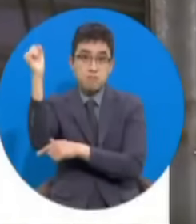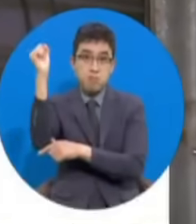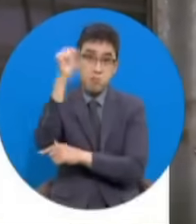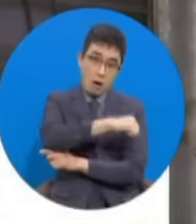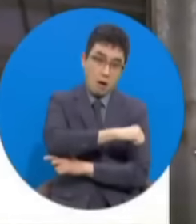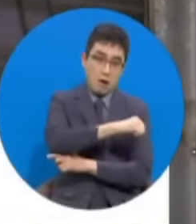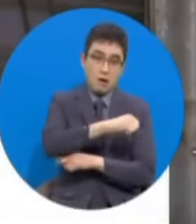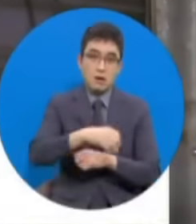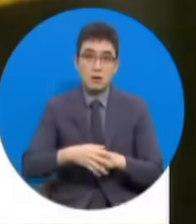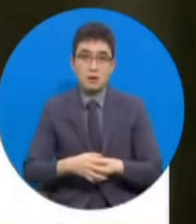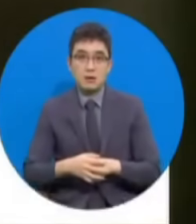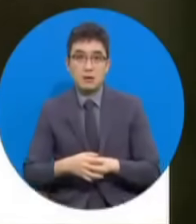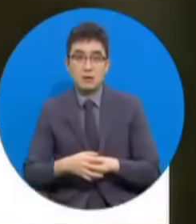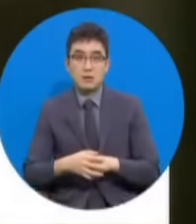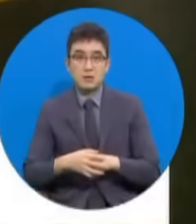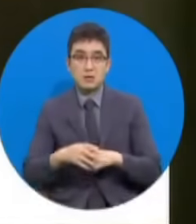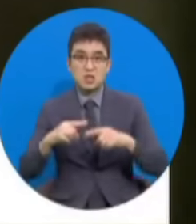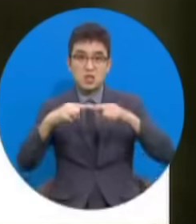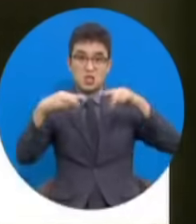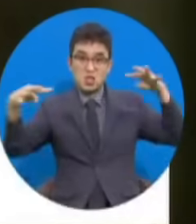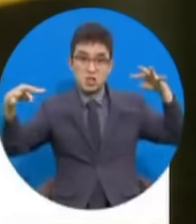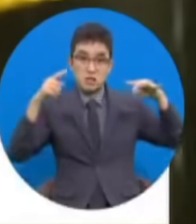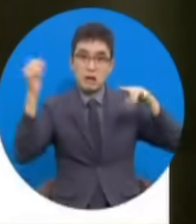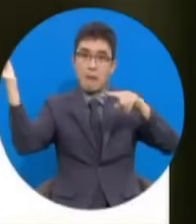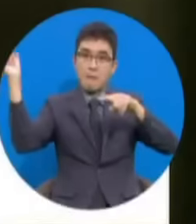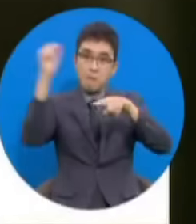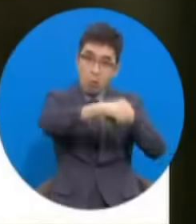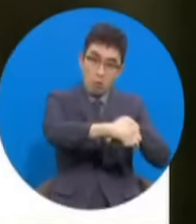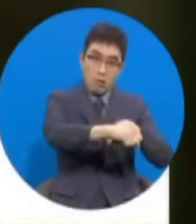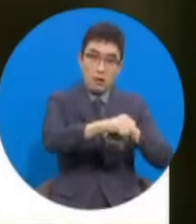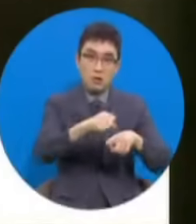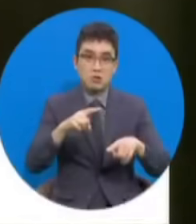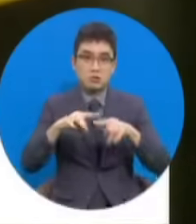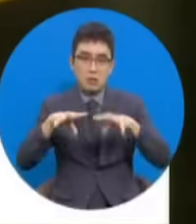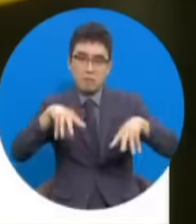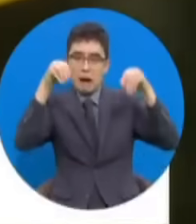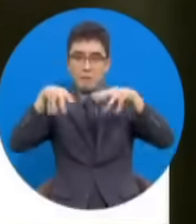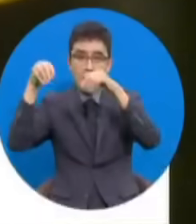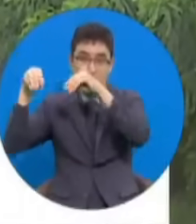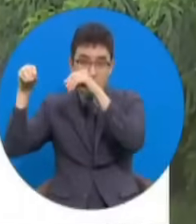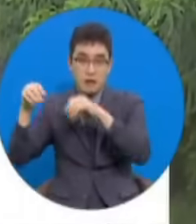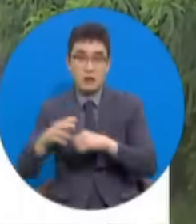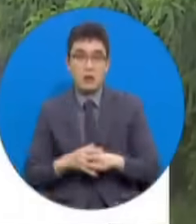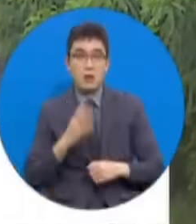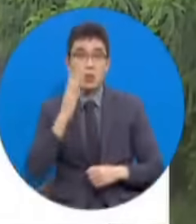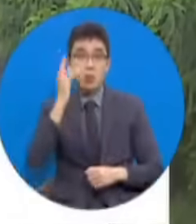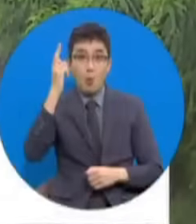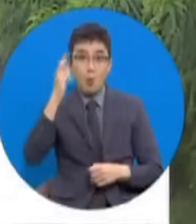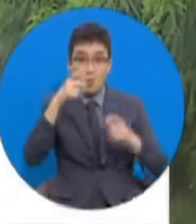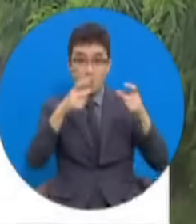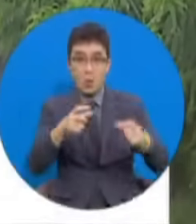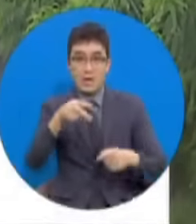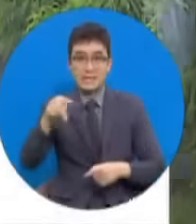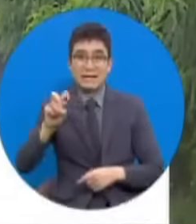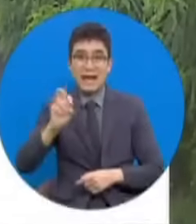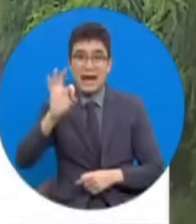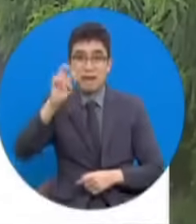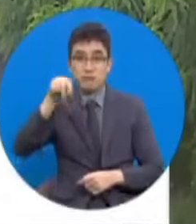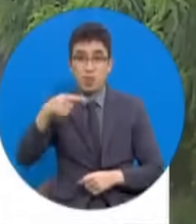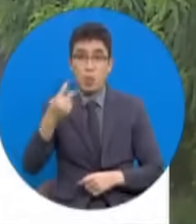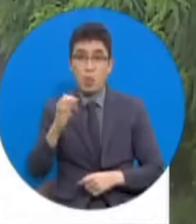인근 2천여 세대가 정전됐고 어제 오후 2시쯤 도봉구 쌍문동에서도 2,100여 세대가